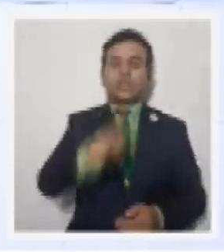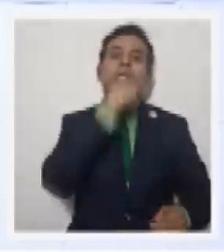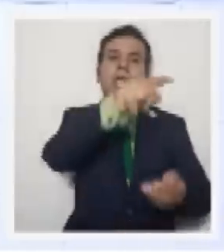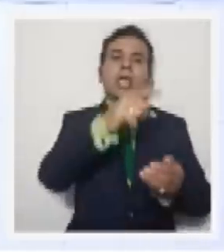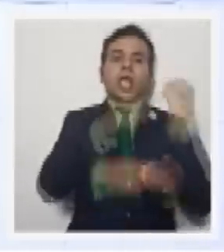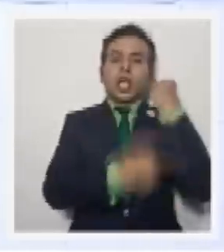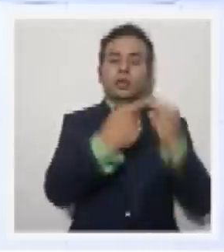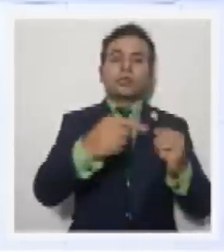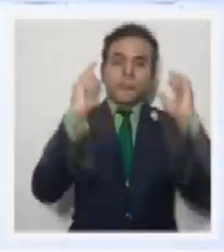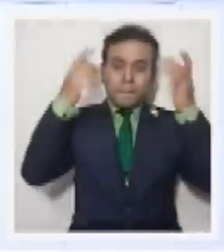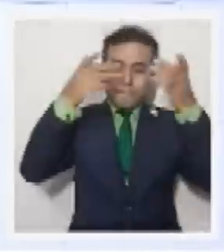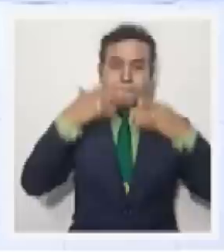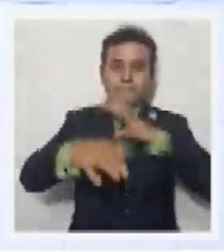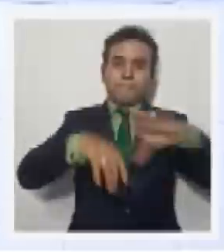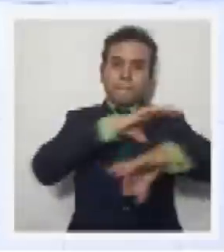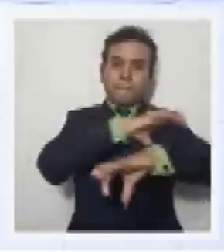3,80,772টি।